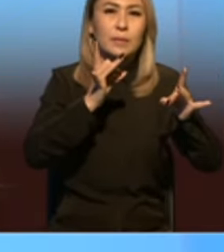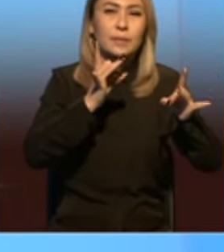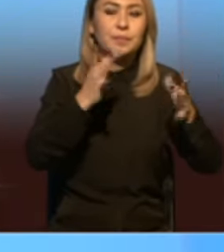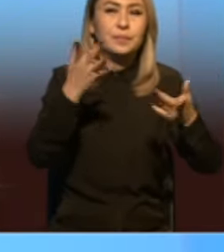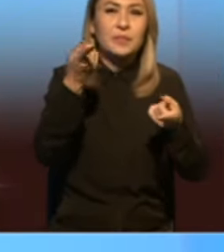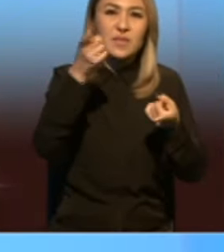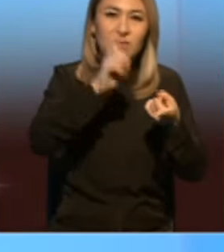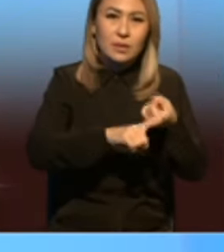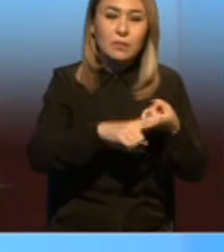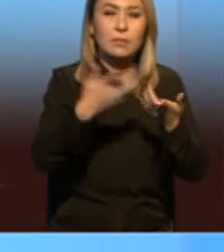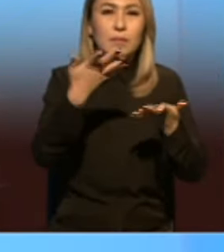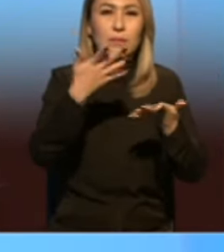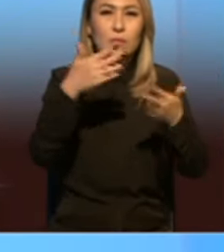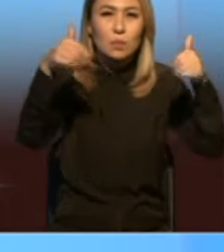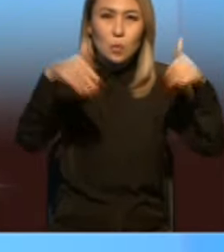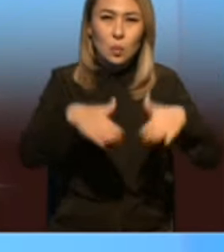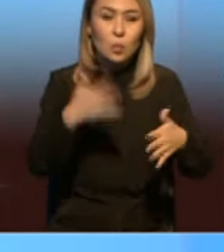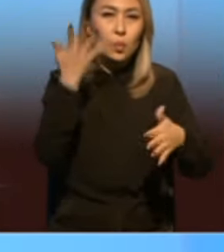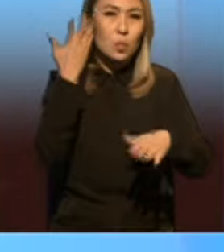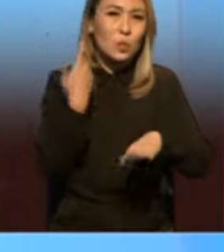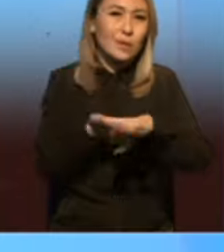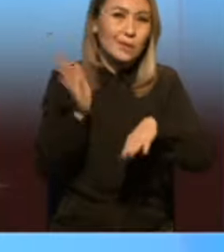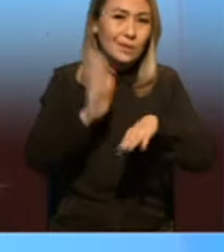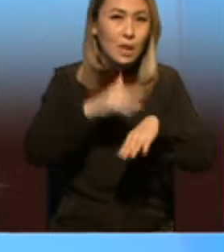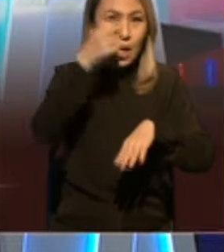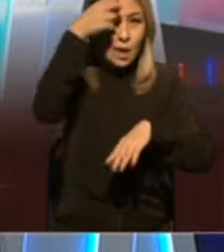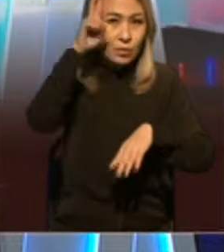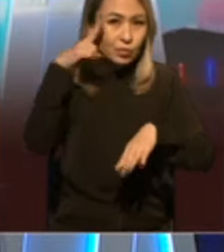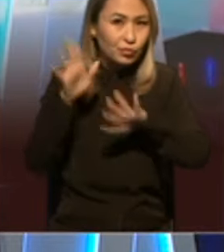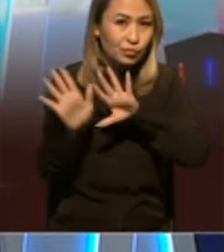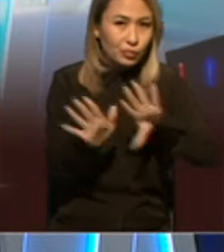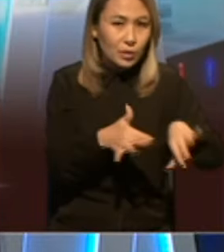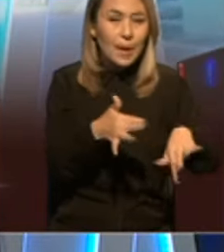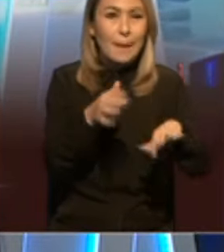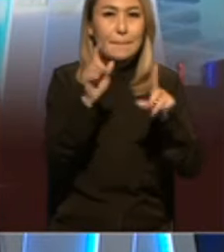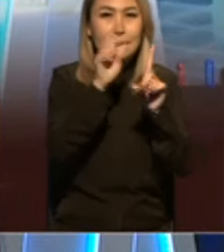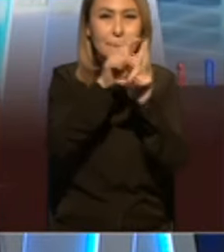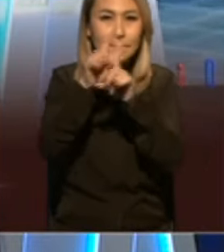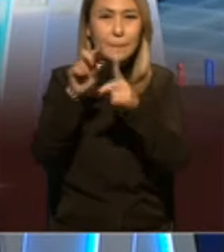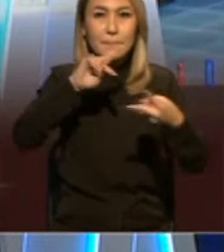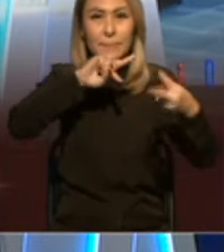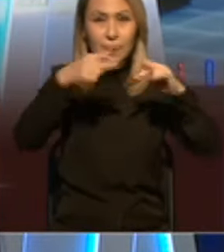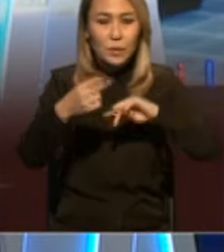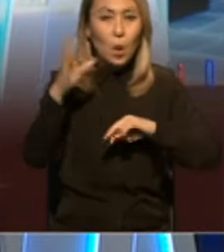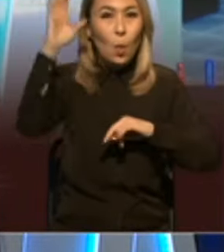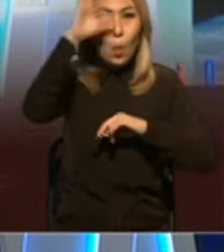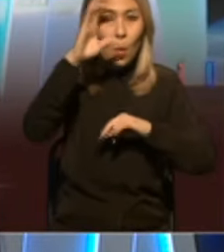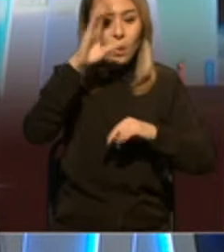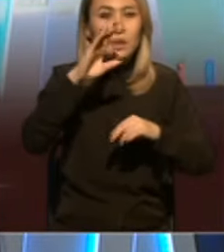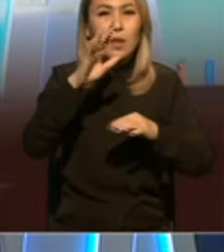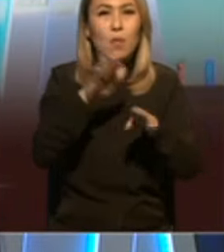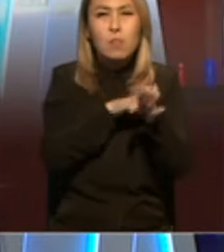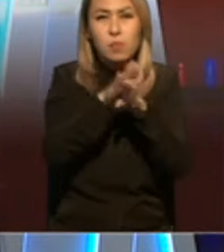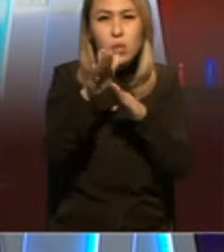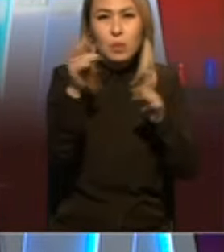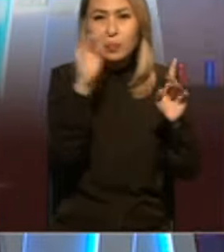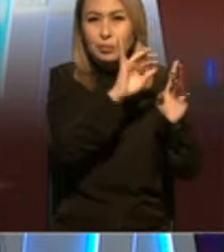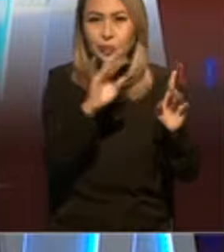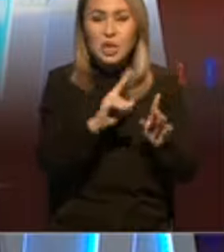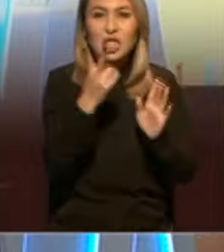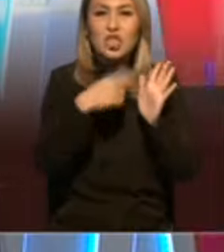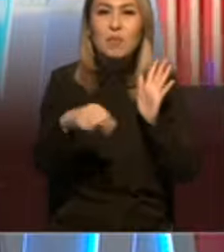болғандықтан халық қабылдауы қиын болғаннан кейін Әзербайжан кейіннен әріптерін өзгертті. Өзбекстан тіпті алфавиті қайтып өзгертіп 26